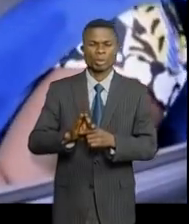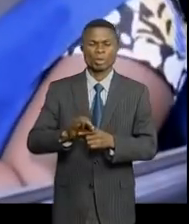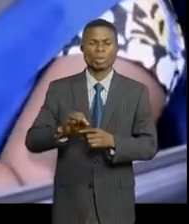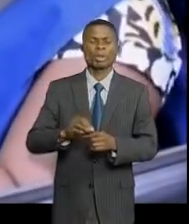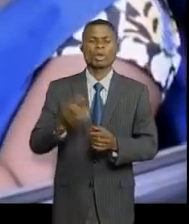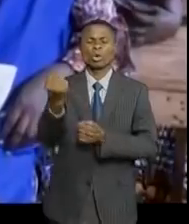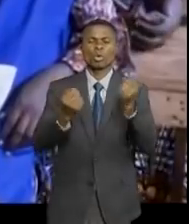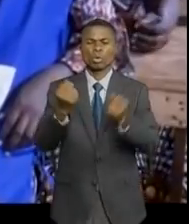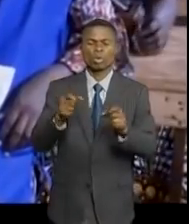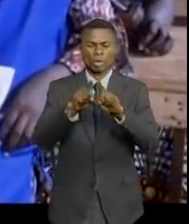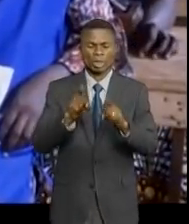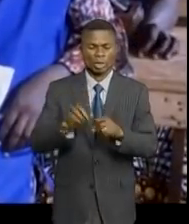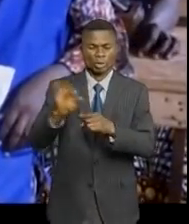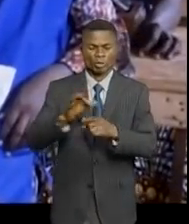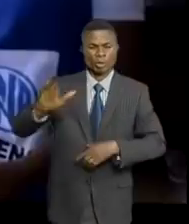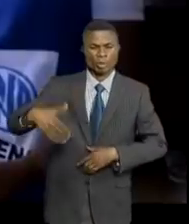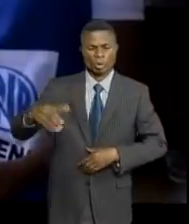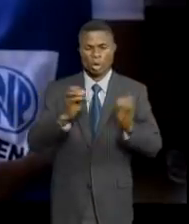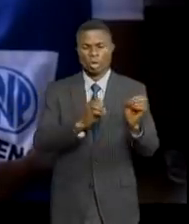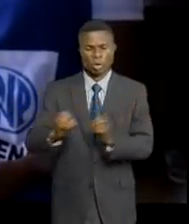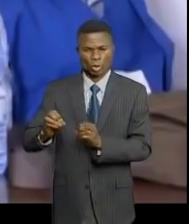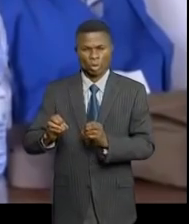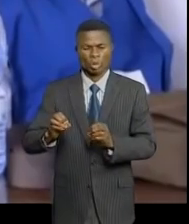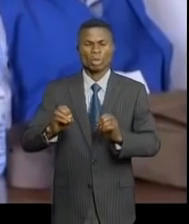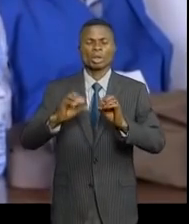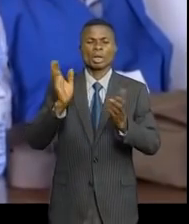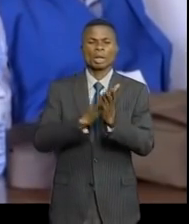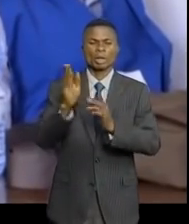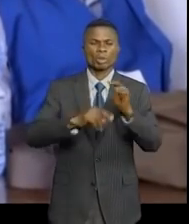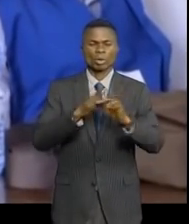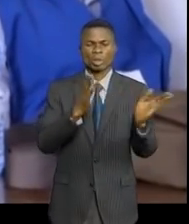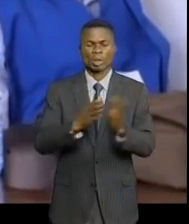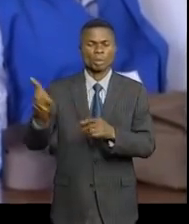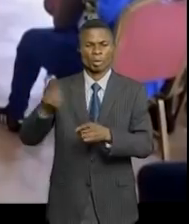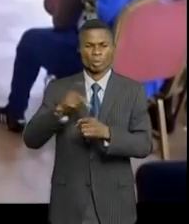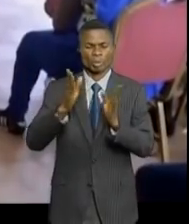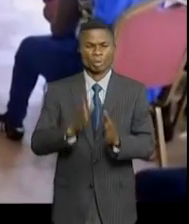automobile et de la coupe et couture. Formation organisée par l'Institut national de préparation